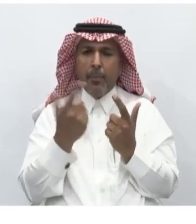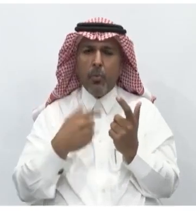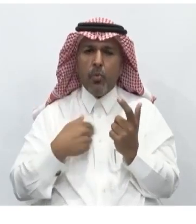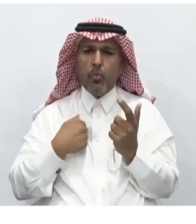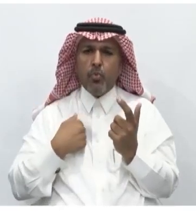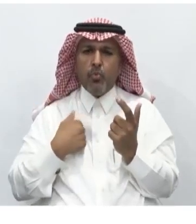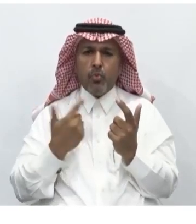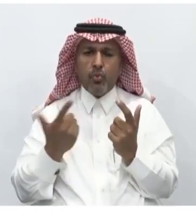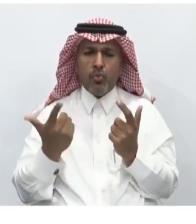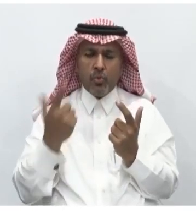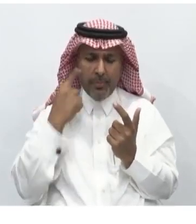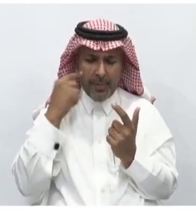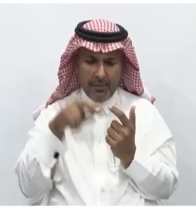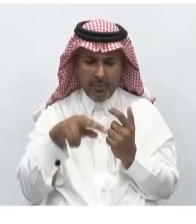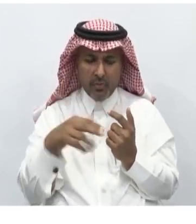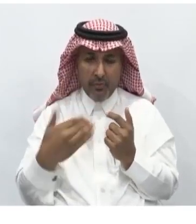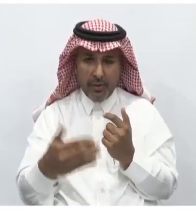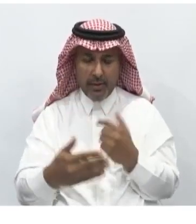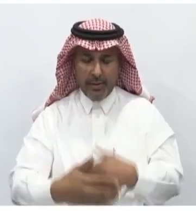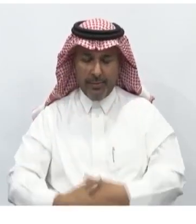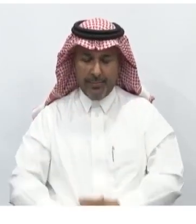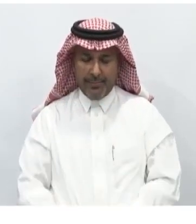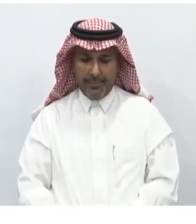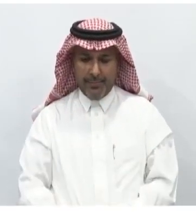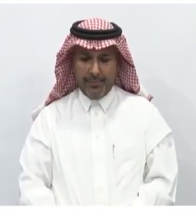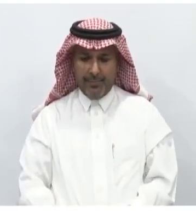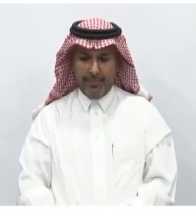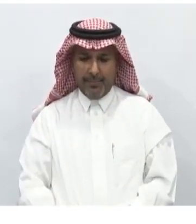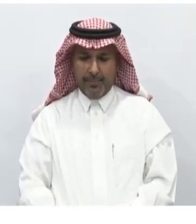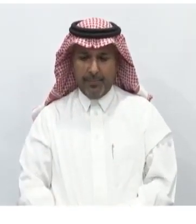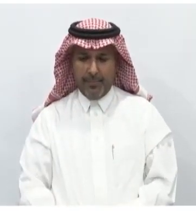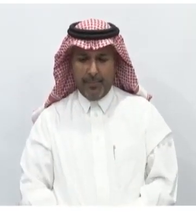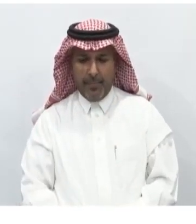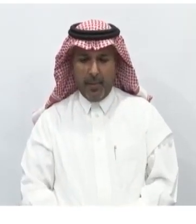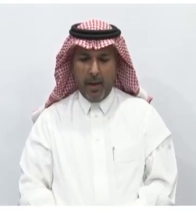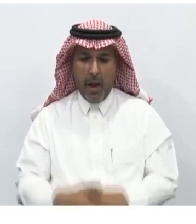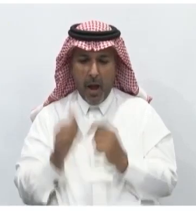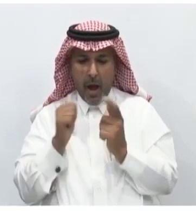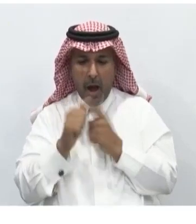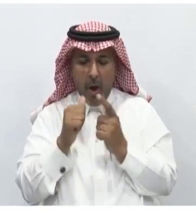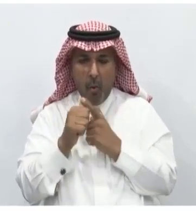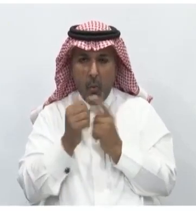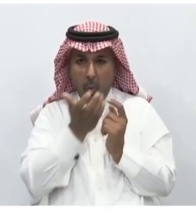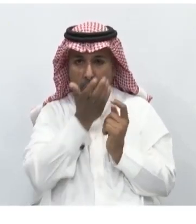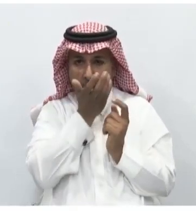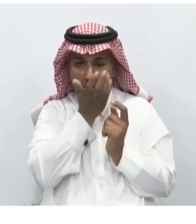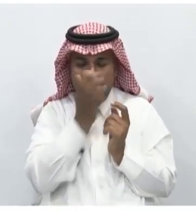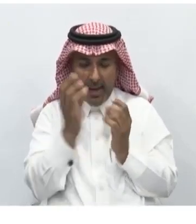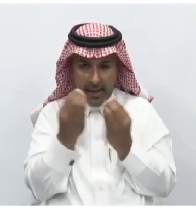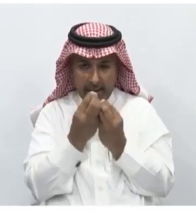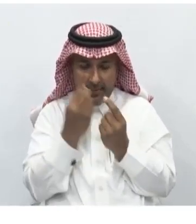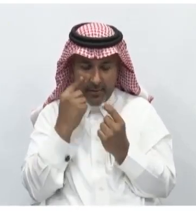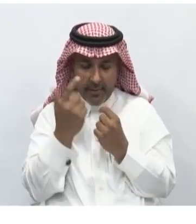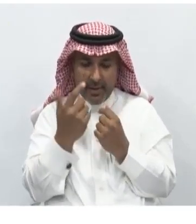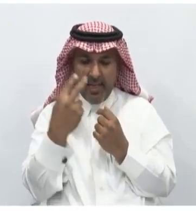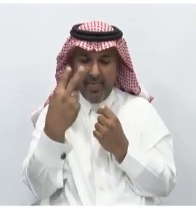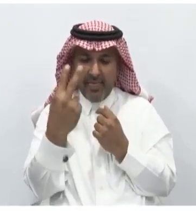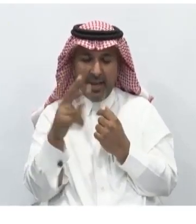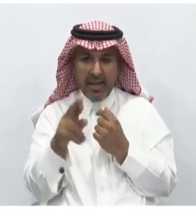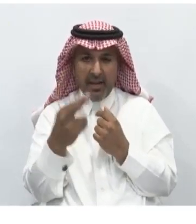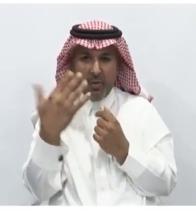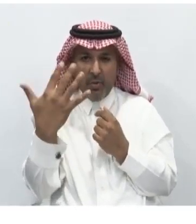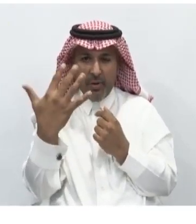ومطلوب اسم الملح المائي. إذًا لنسترجع معلوماتنا المعطيات. كتلة الملح المائي 2.5